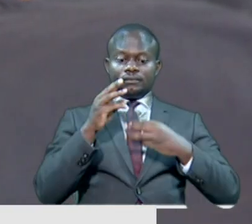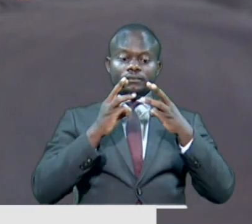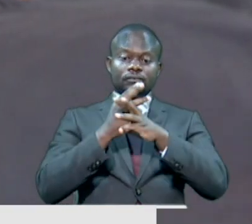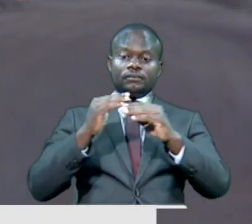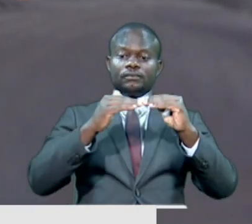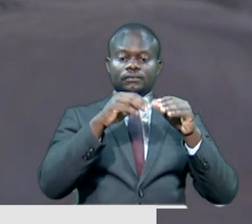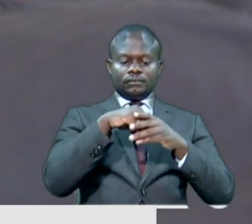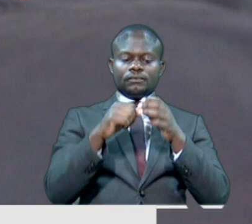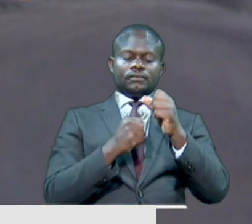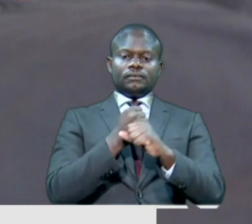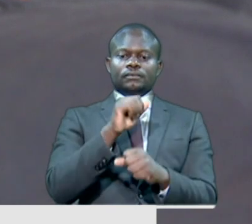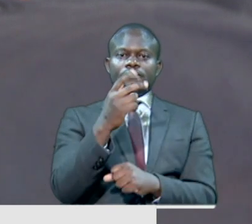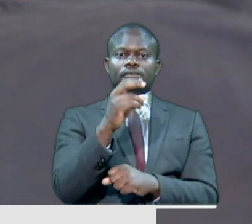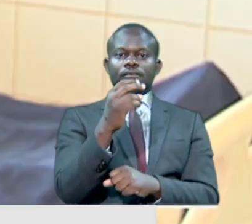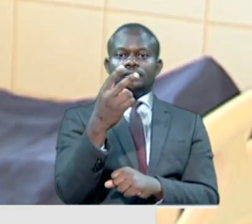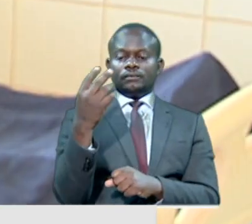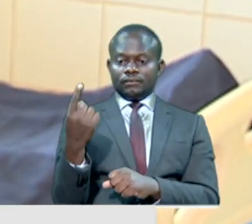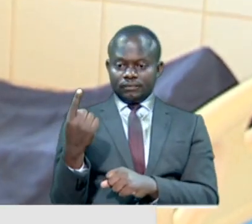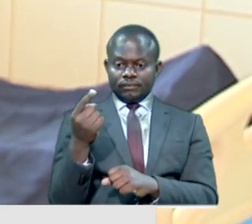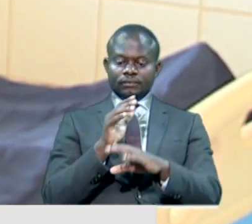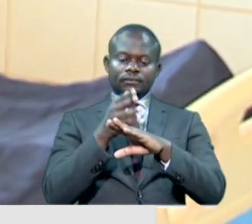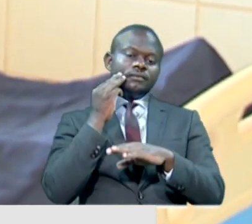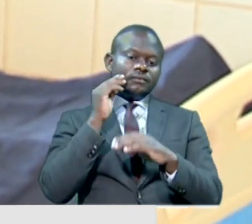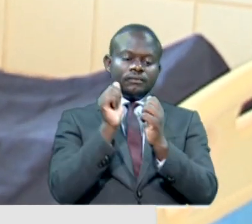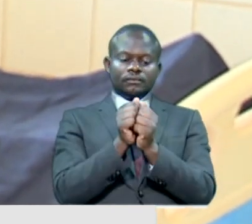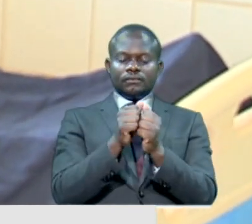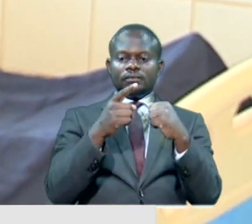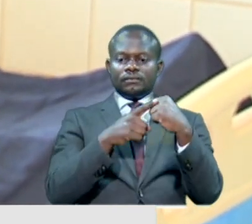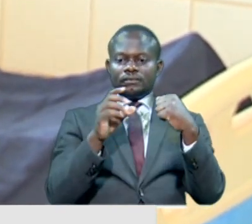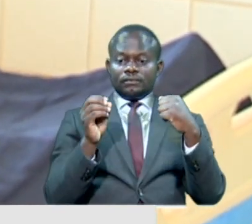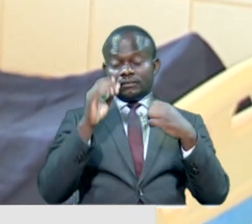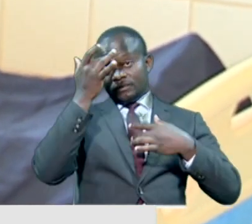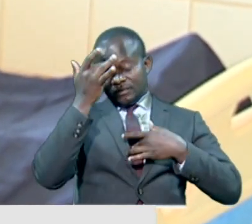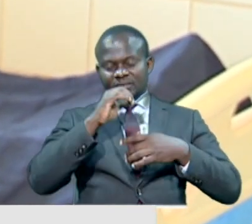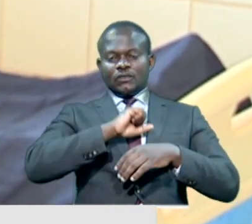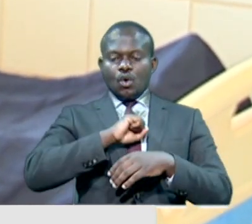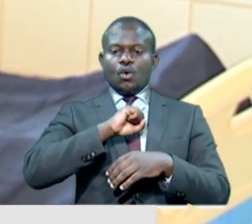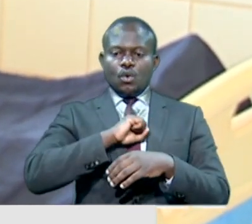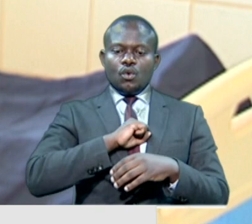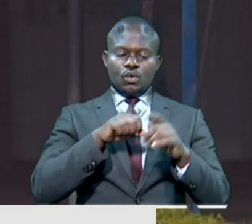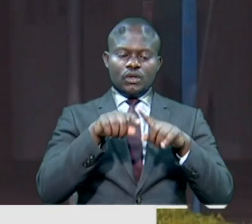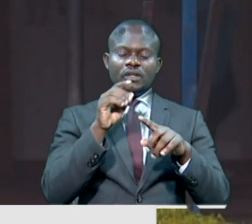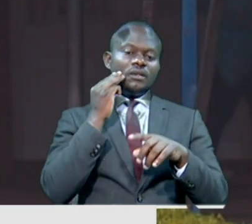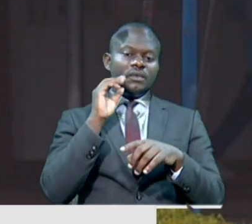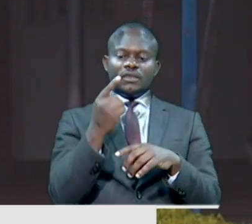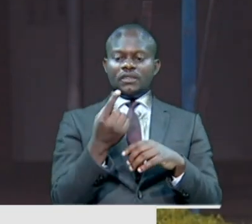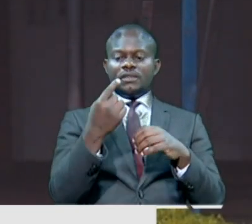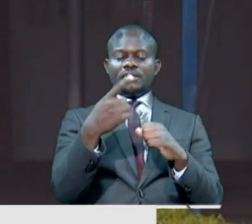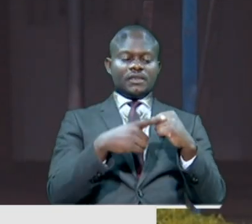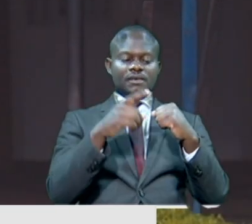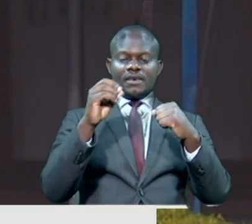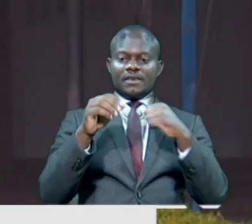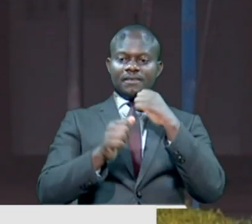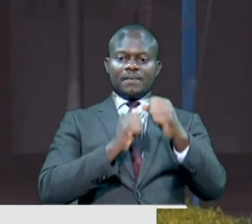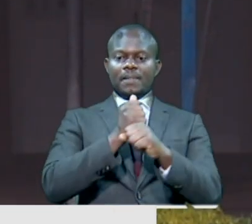muri 2021 abagera kuri 16,600,000 barwaye igituntu cyahitanye 1,600,000 muri